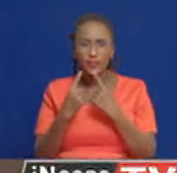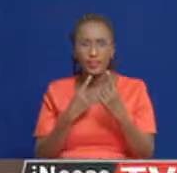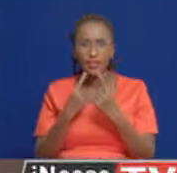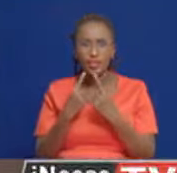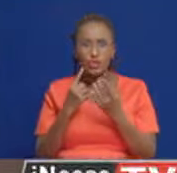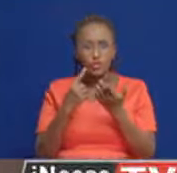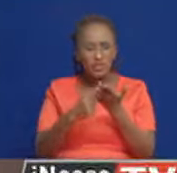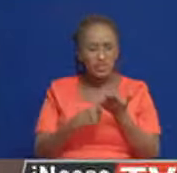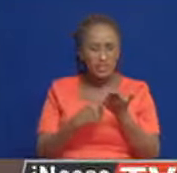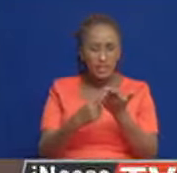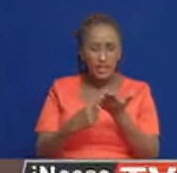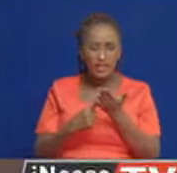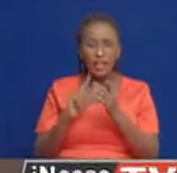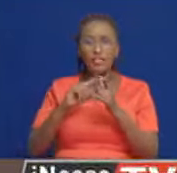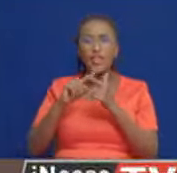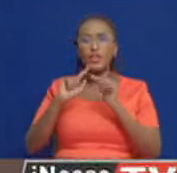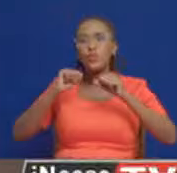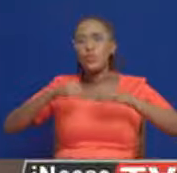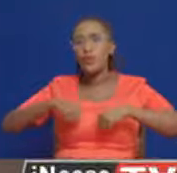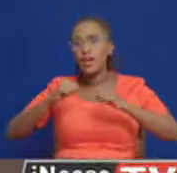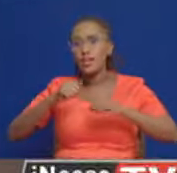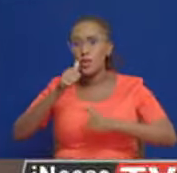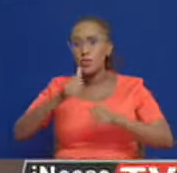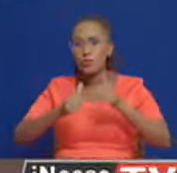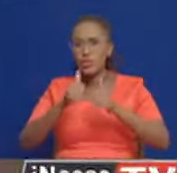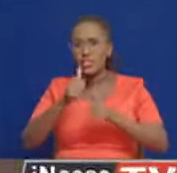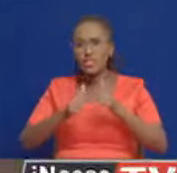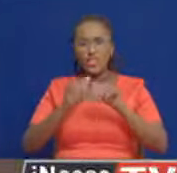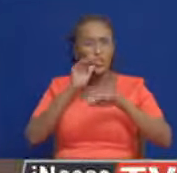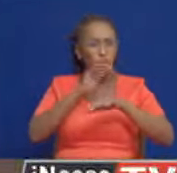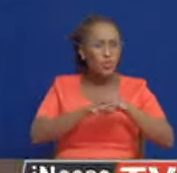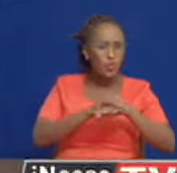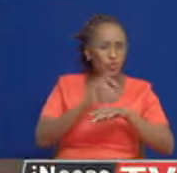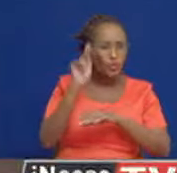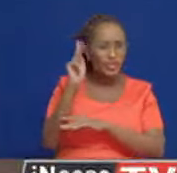tujadiliane, kisha tukubaliane ni jambo gani ambalo ni nzuri kwa taifa.